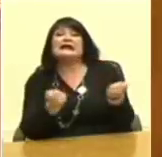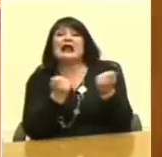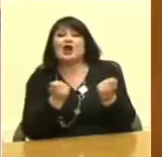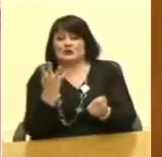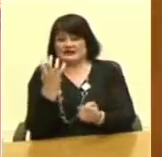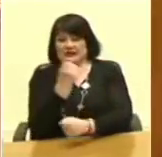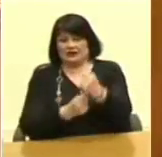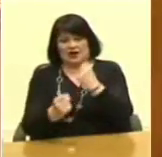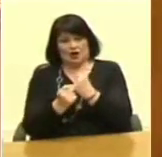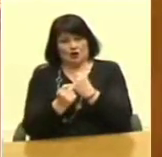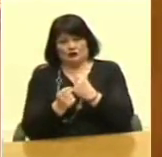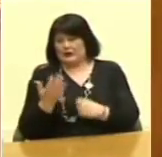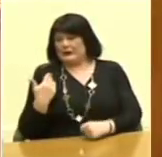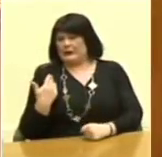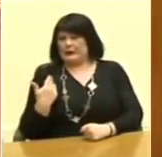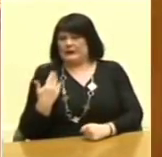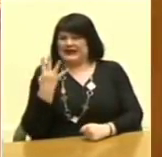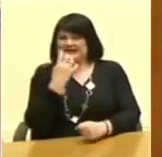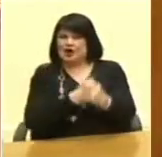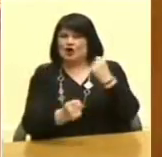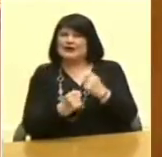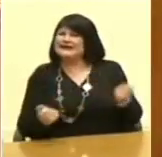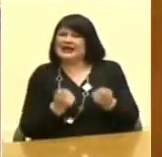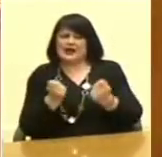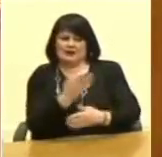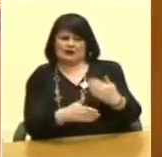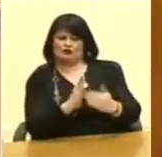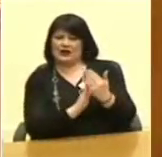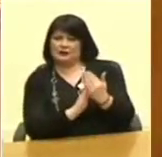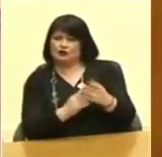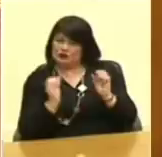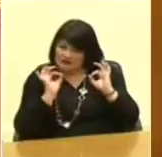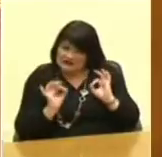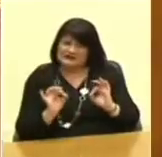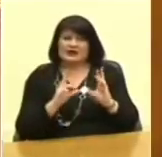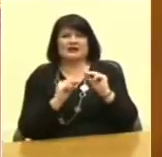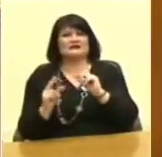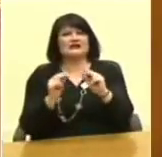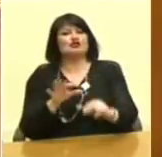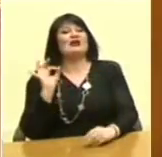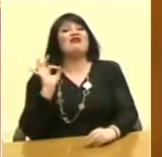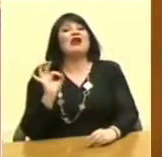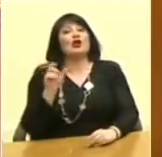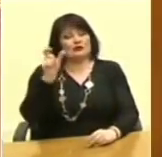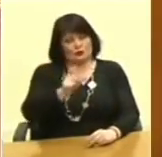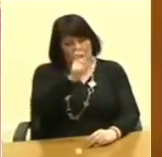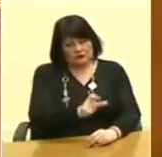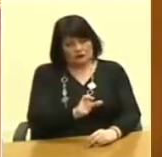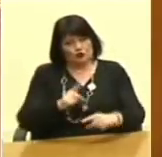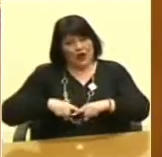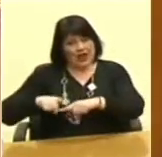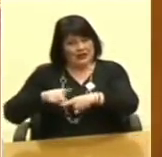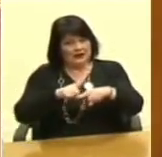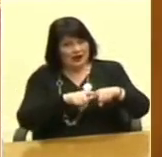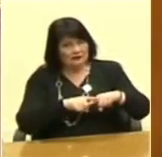40 χρόνια αλλά και τα τελευταία 4 χρόνια και βεβαίως να συζητήσουμε για το ελληνικό φιλότιμο και για